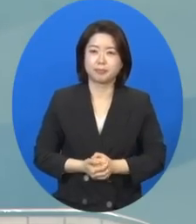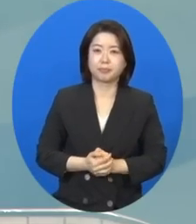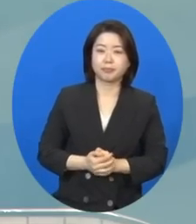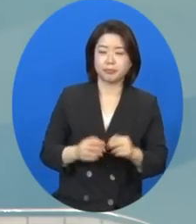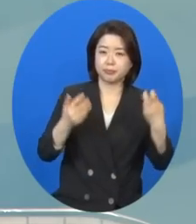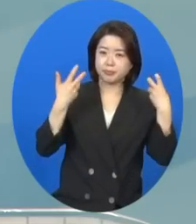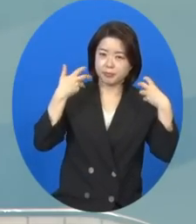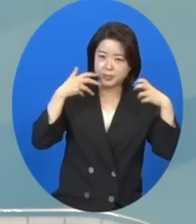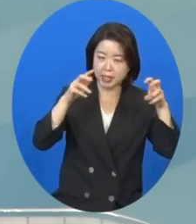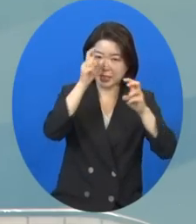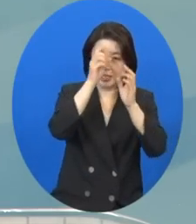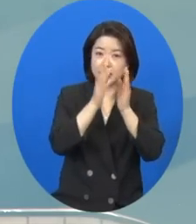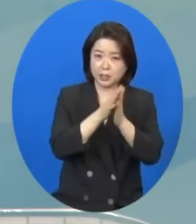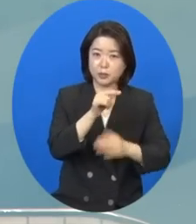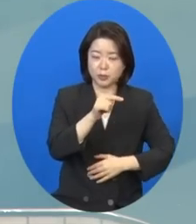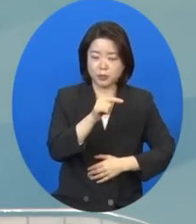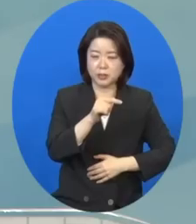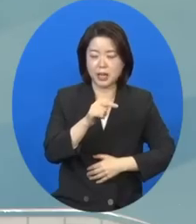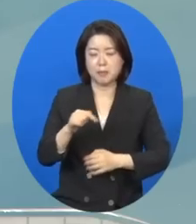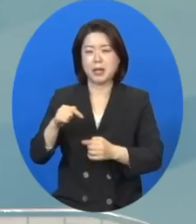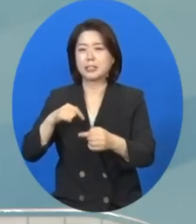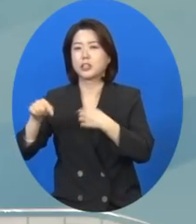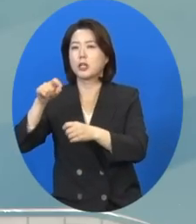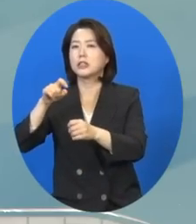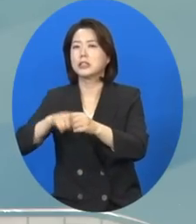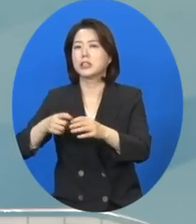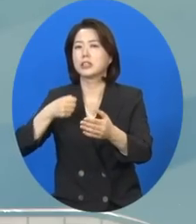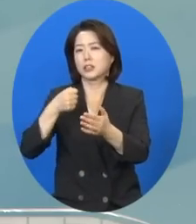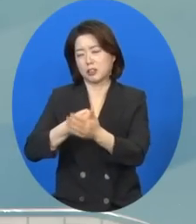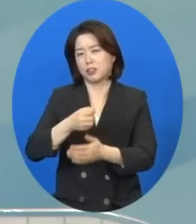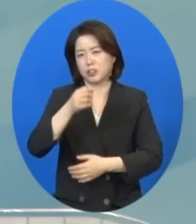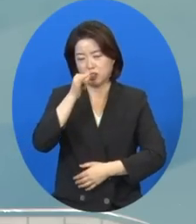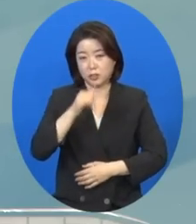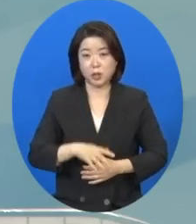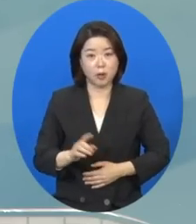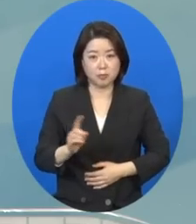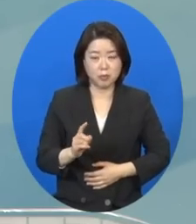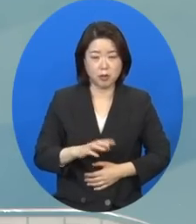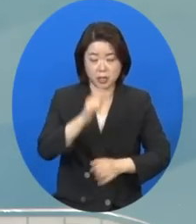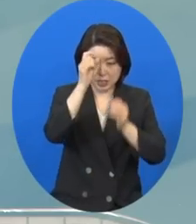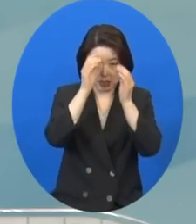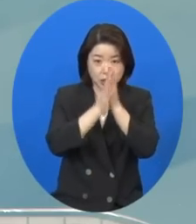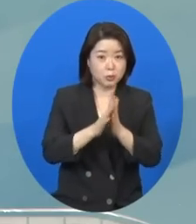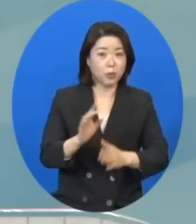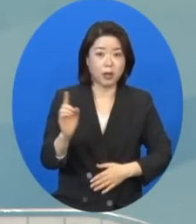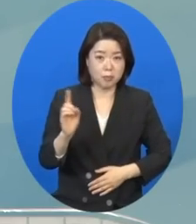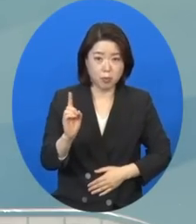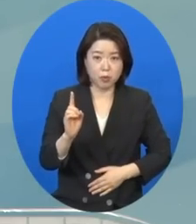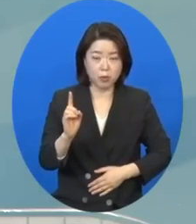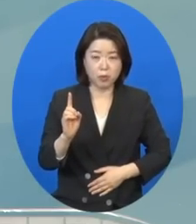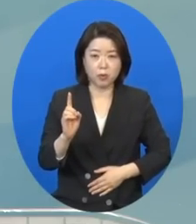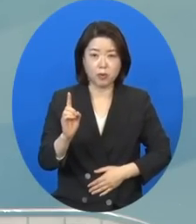사실상 여러분 정치적인 결정이었습니다 뭐였냐면 여러분 기도가 뭐냐면